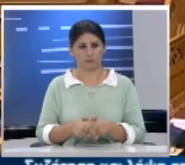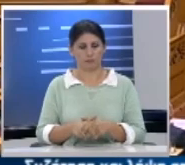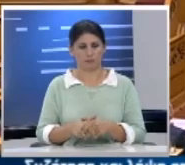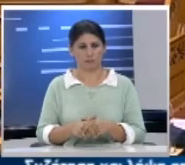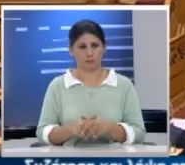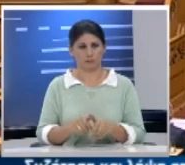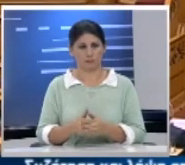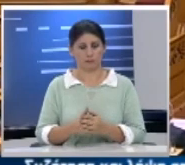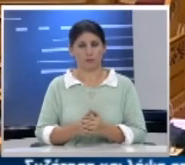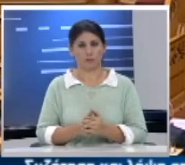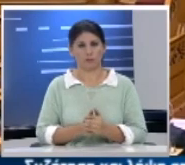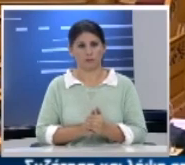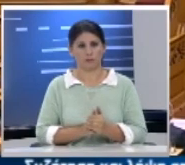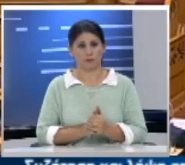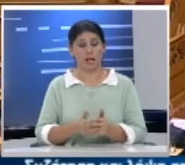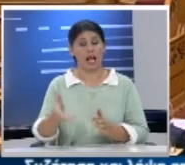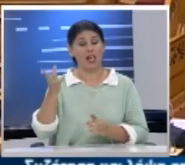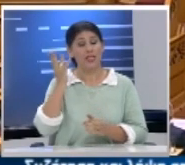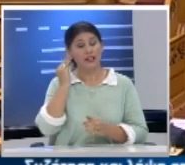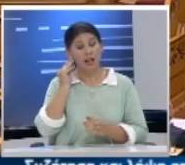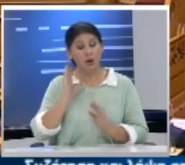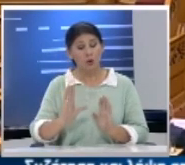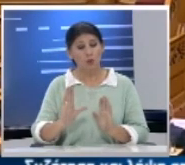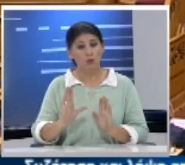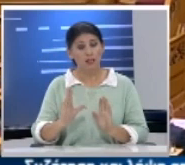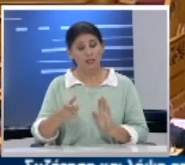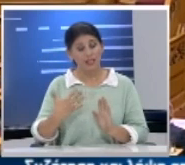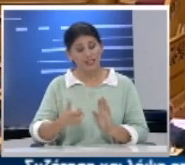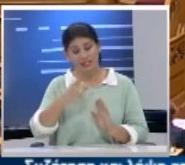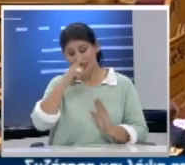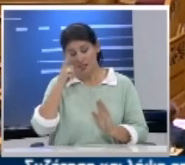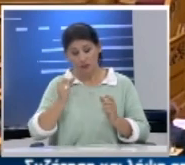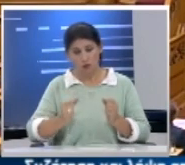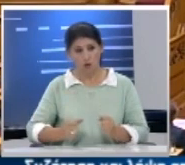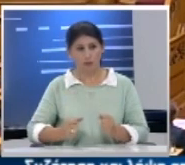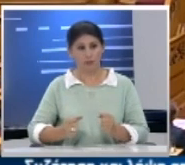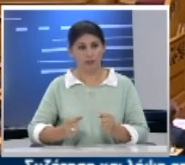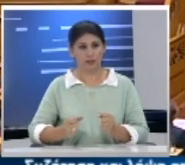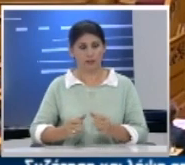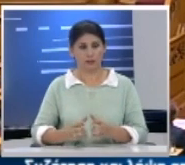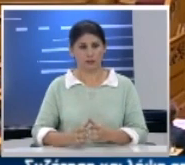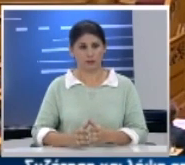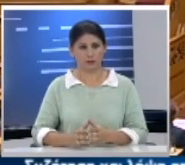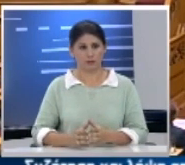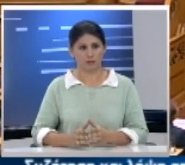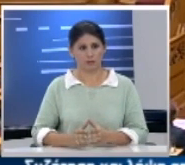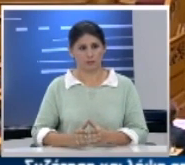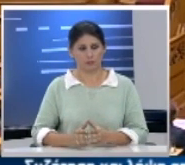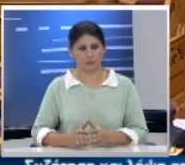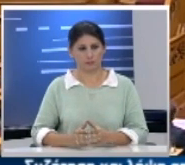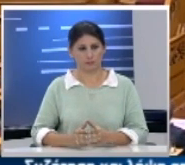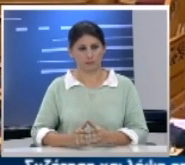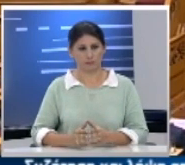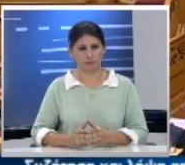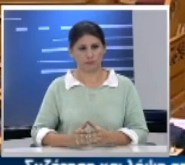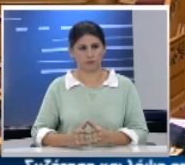δεν έχει, πρέπει να ολοκληρώσετε την ομιλία σας. Η θεωρία της Κεβορίας δεν είναι τίποτα άλλο